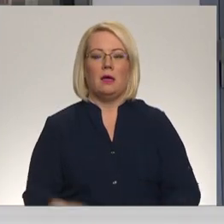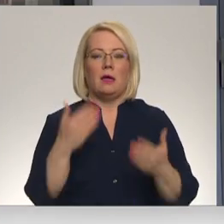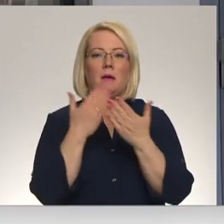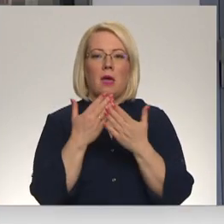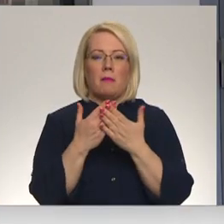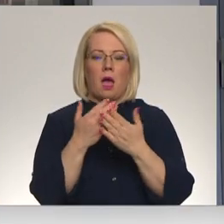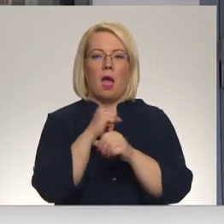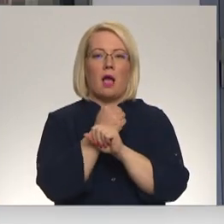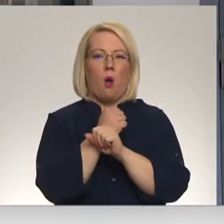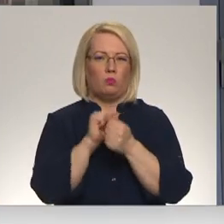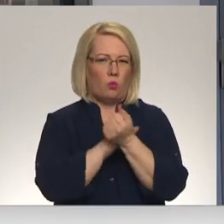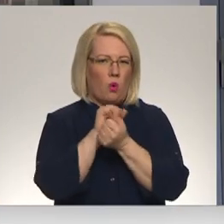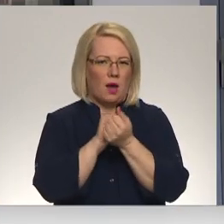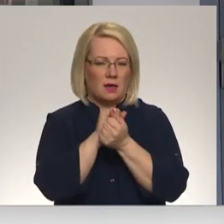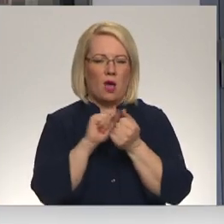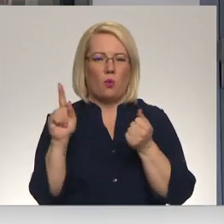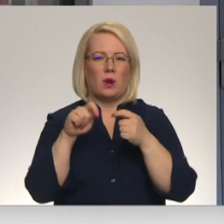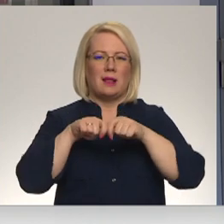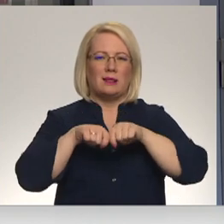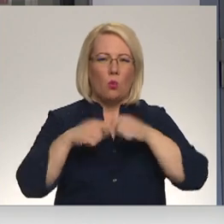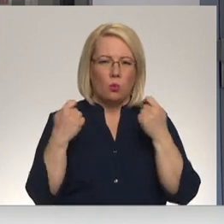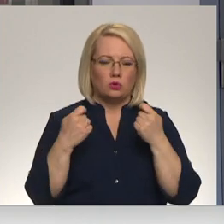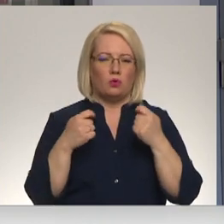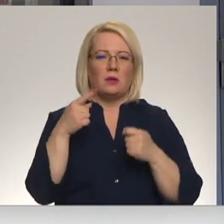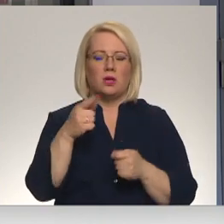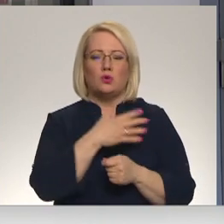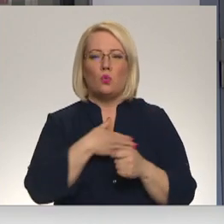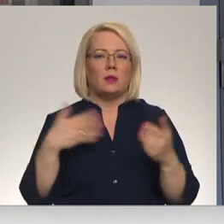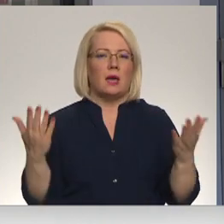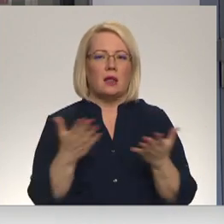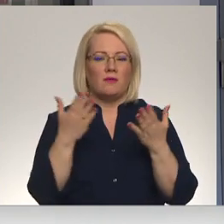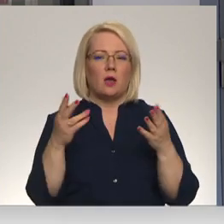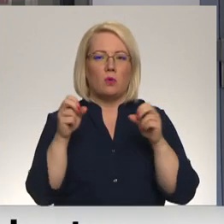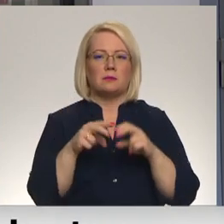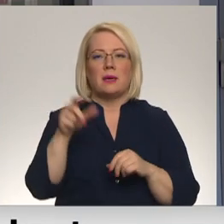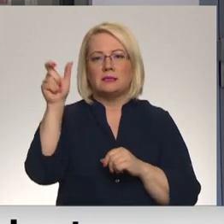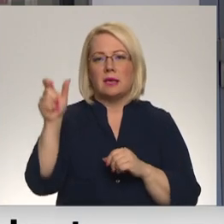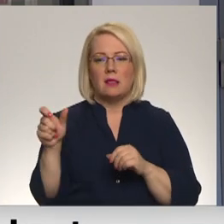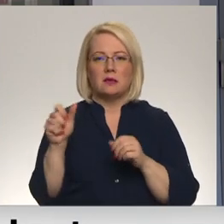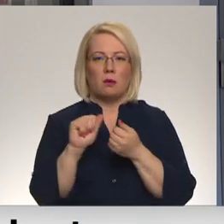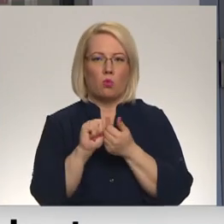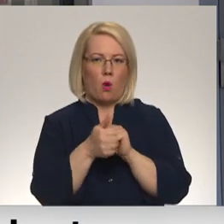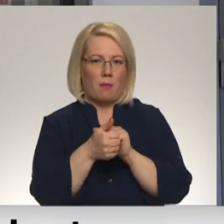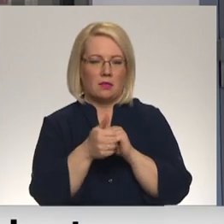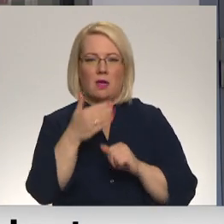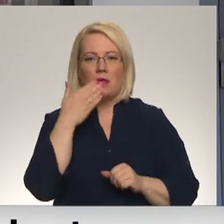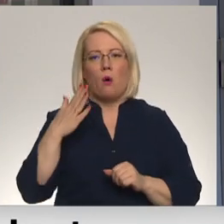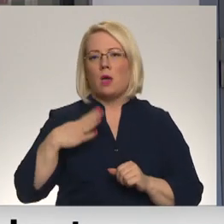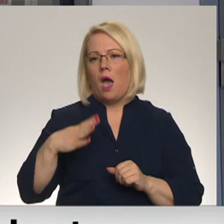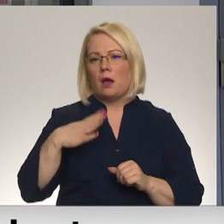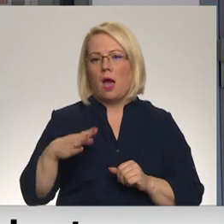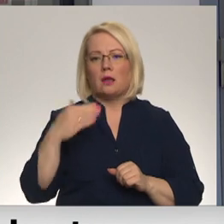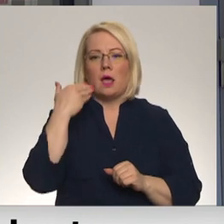kauls ir gājis bojā, kur ir šembaini lūzumi, tas ļoti atvieglo speciālistam nomainīt. Nav jāgaida,